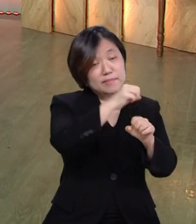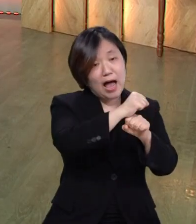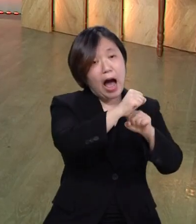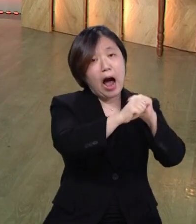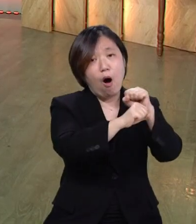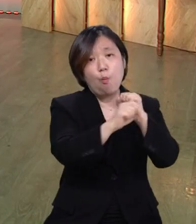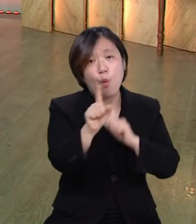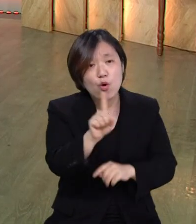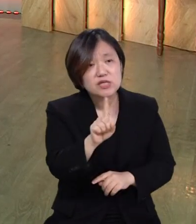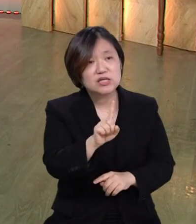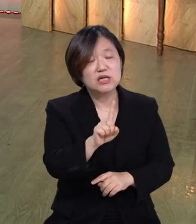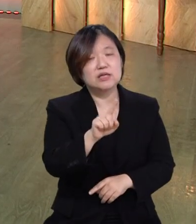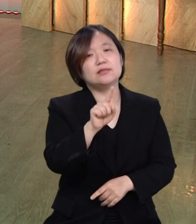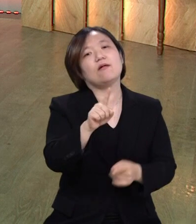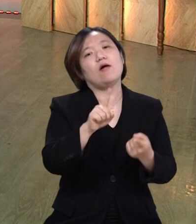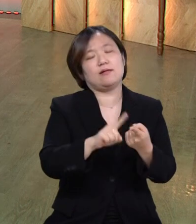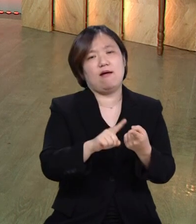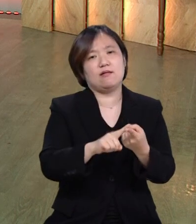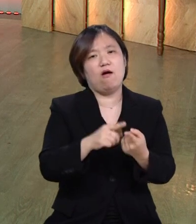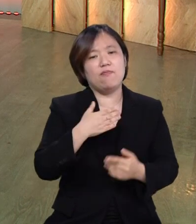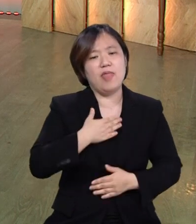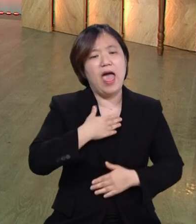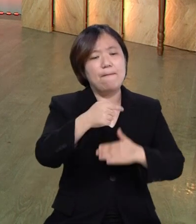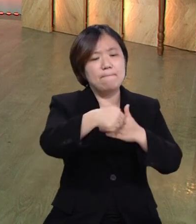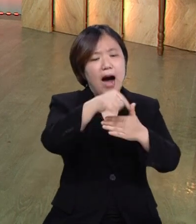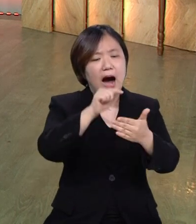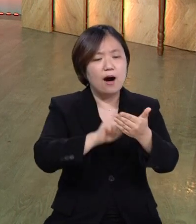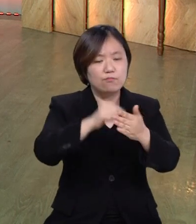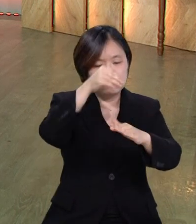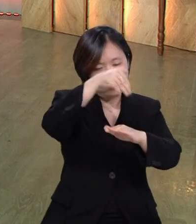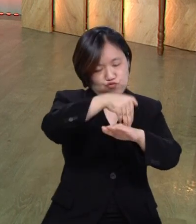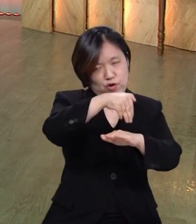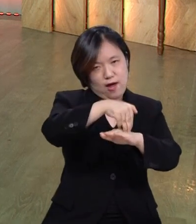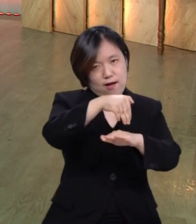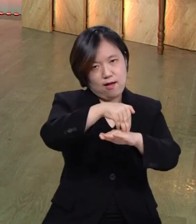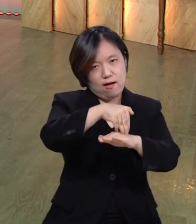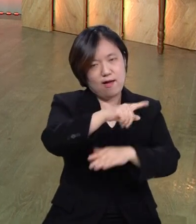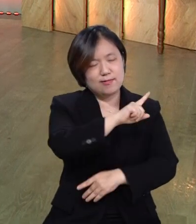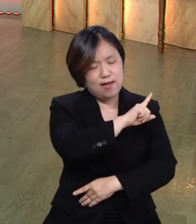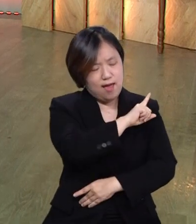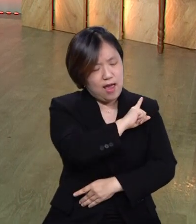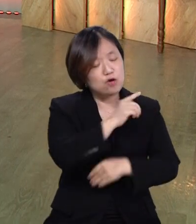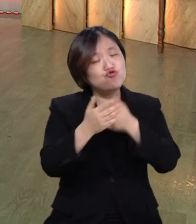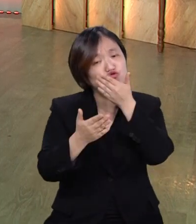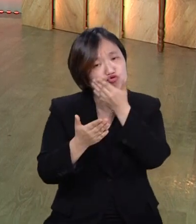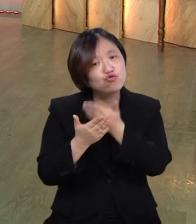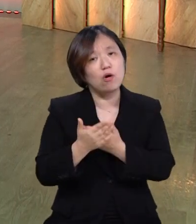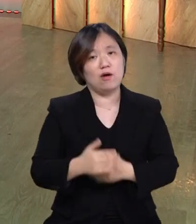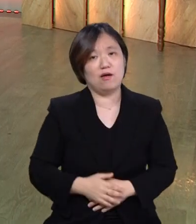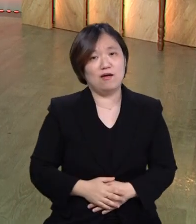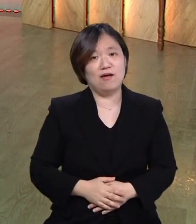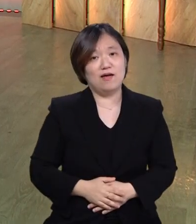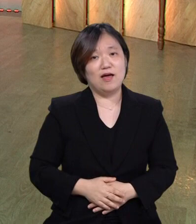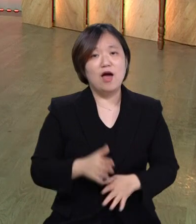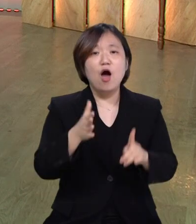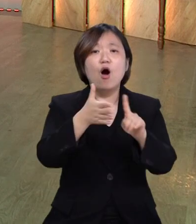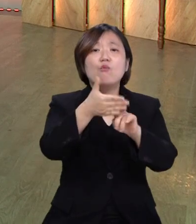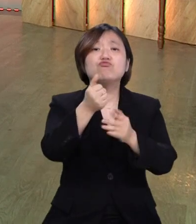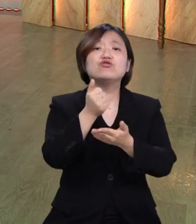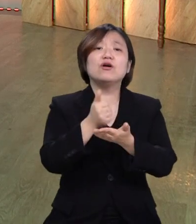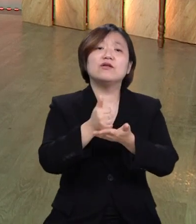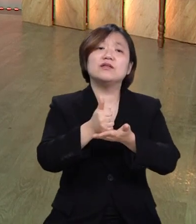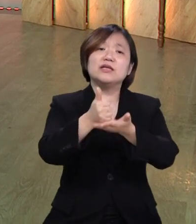지금이 순간 내 마음을 닦는 것이 가장 중요하다 이것은 저의 얘기가 아니라 우리 부처님께서